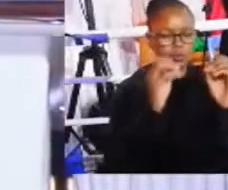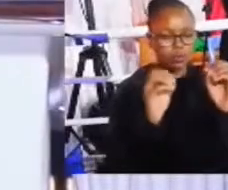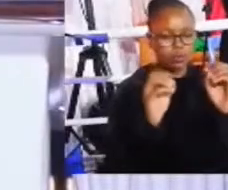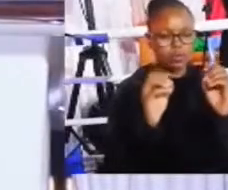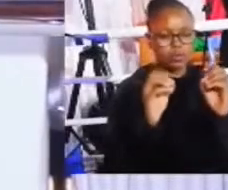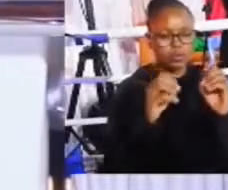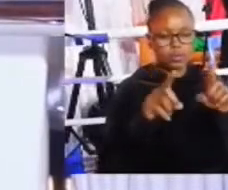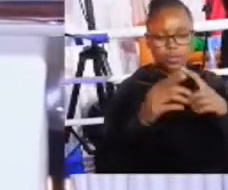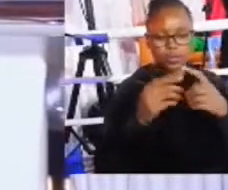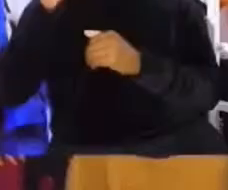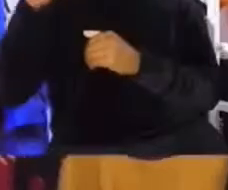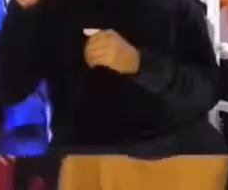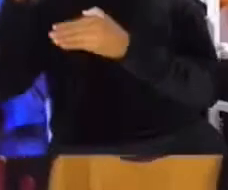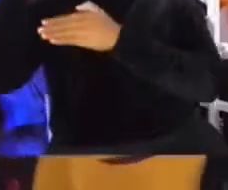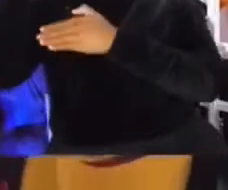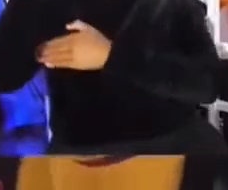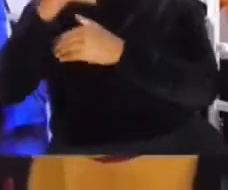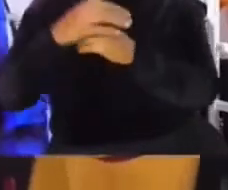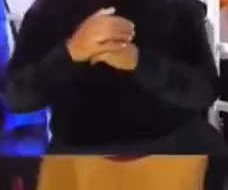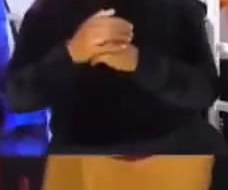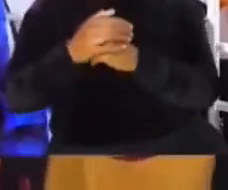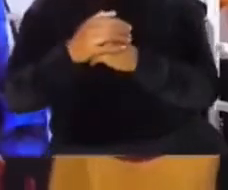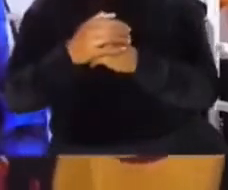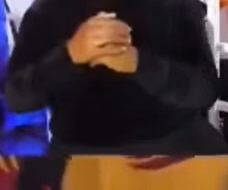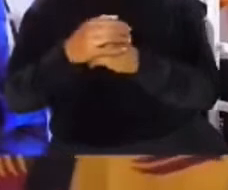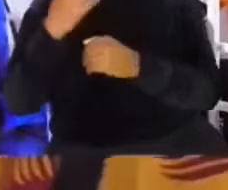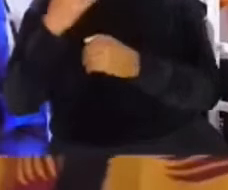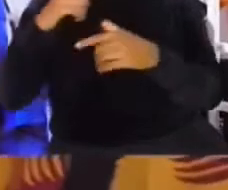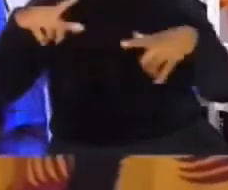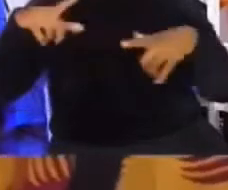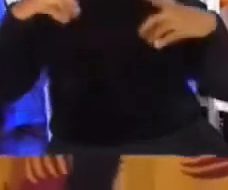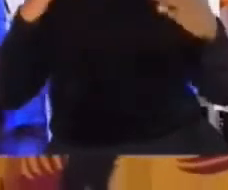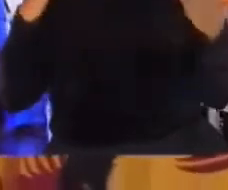Reverend Rachel Wakulia. Torio tura gamuoyo.